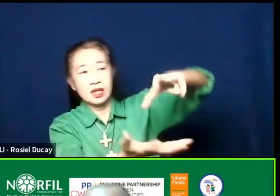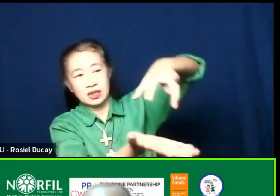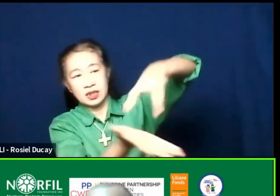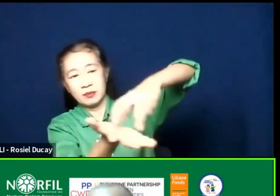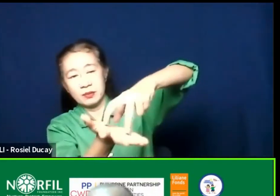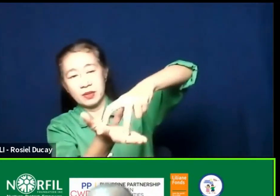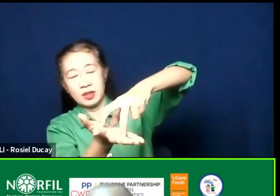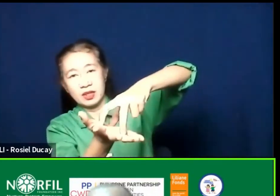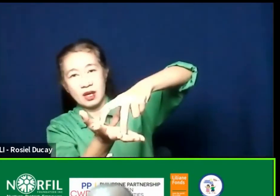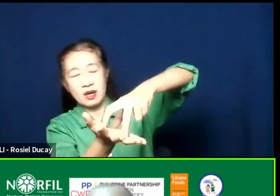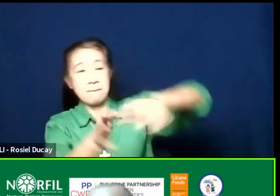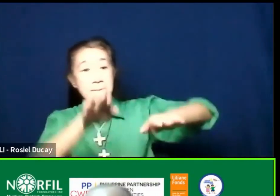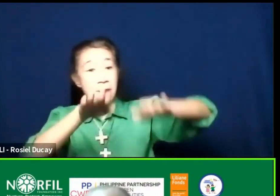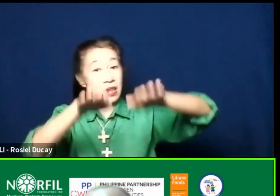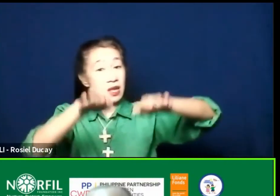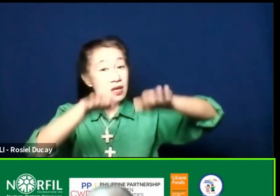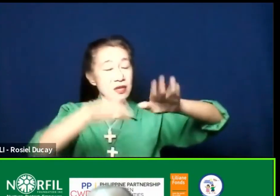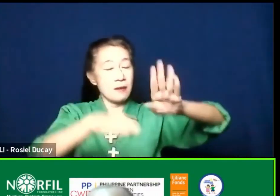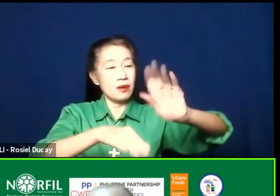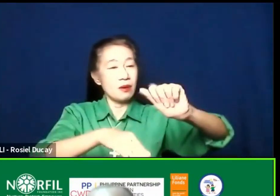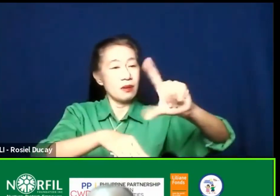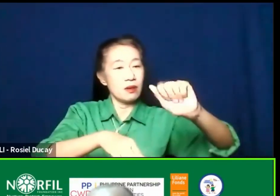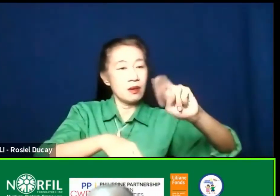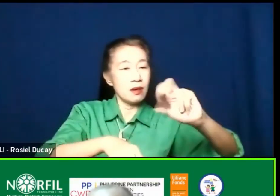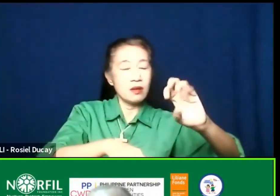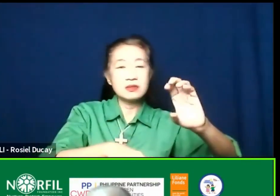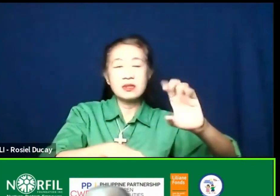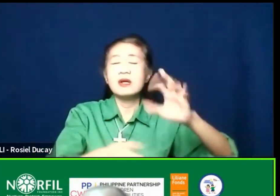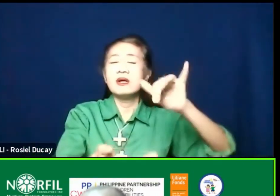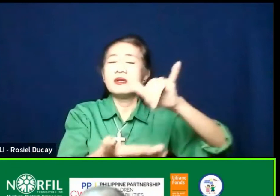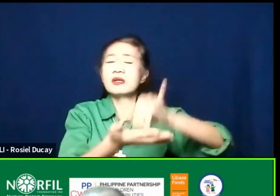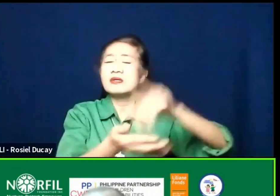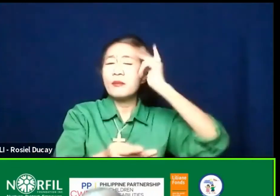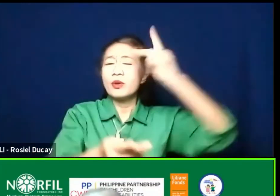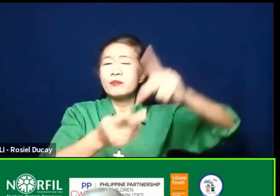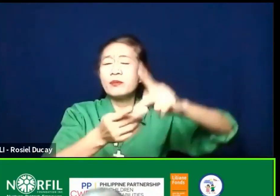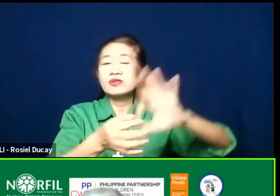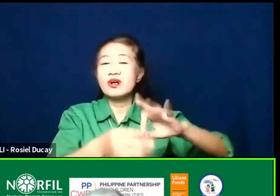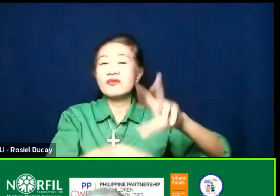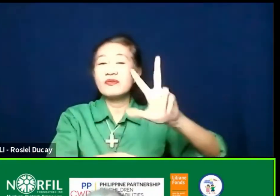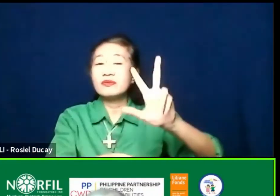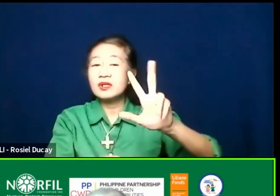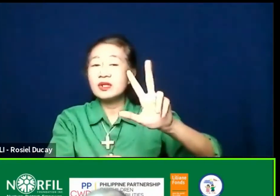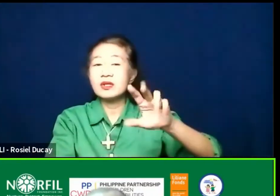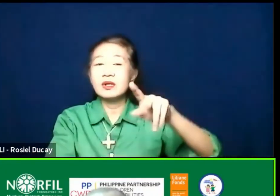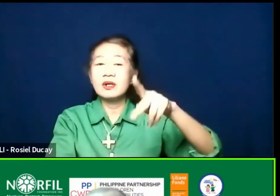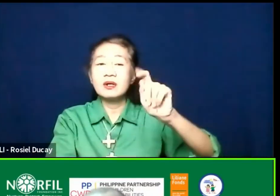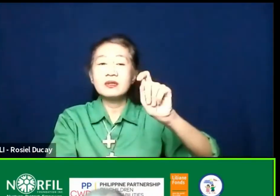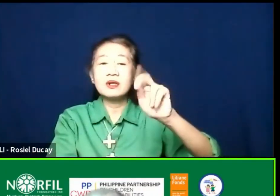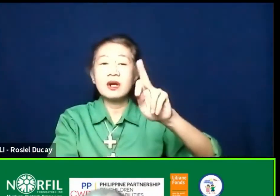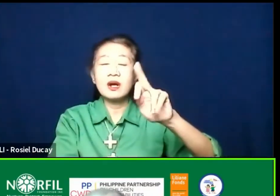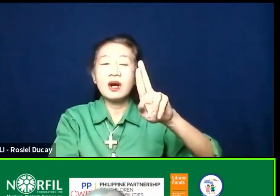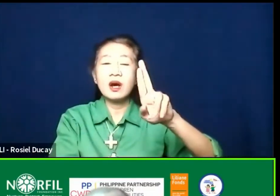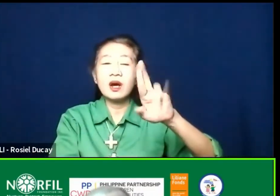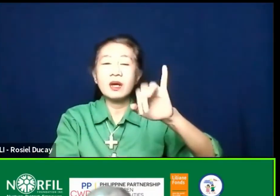pa bumabalanse. So yun yung purpose ng tripod positioning. At least nakakabalanse ka, ready to